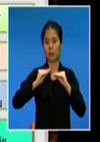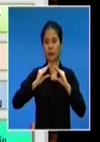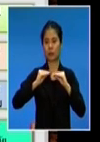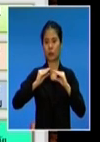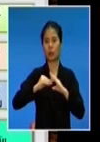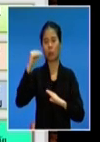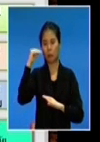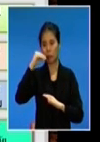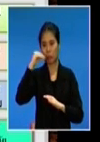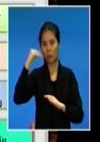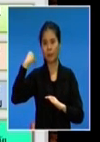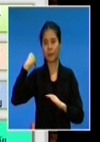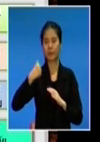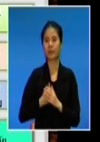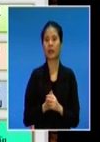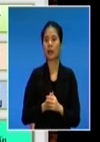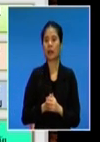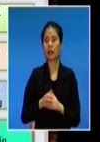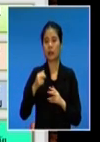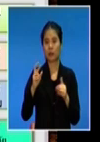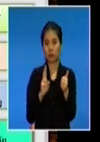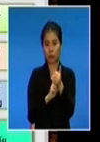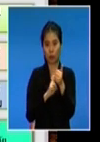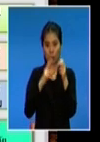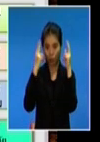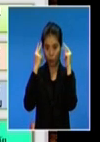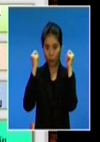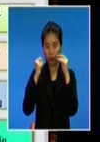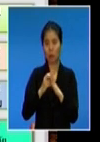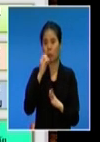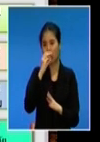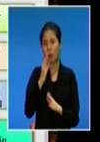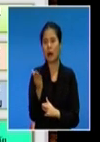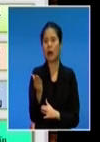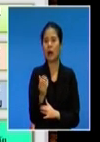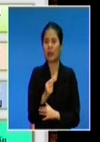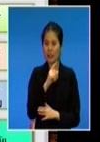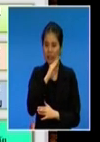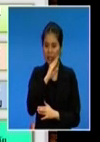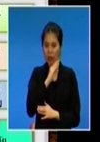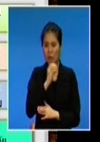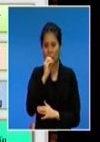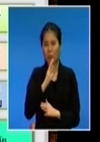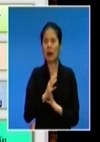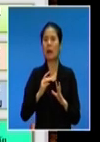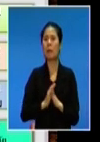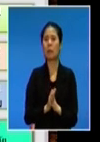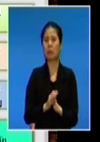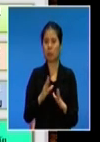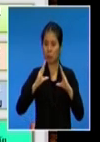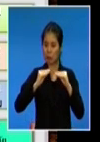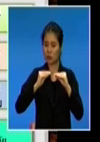านรองนายกก็ถามในที่ประชุมถามไปที่รองอธิบดีว่าที่เขานินทากันว่าพวกคุณไม่ประชุมเลยเนี่ยจริ